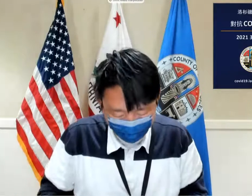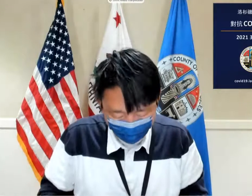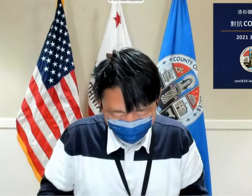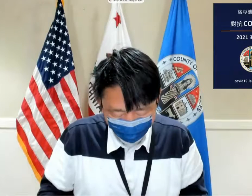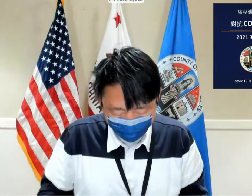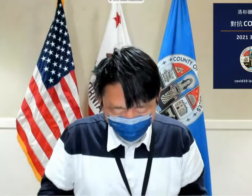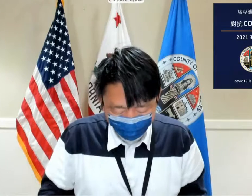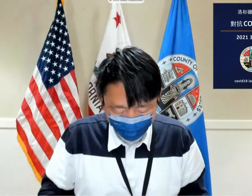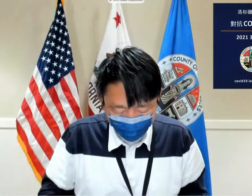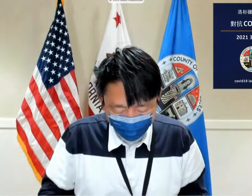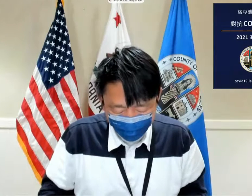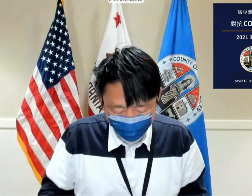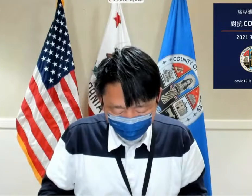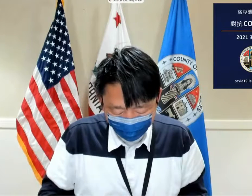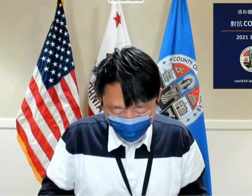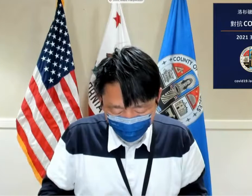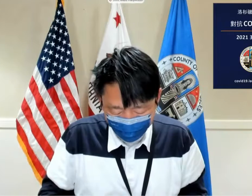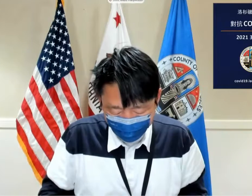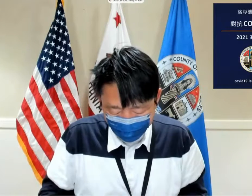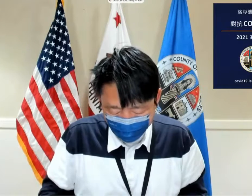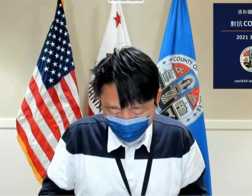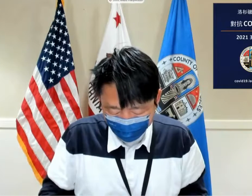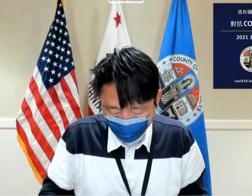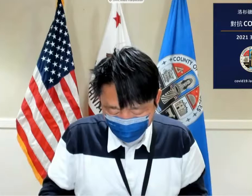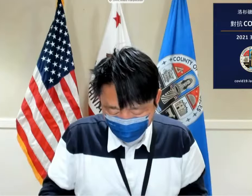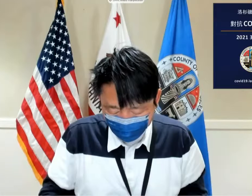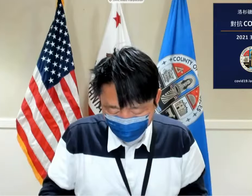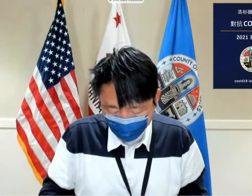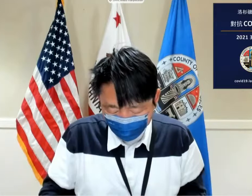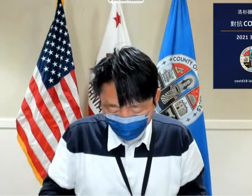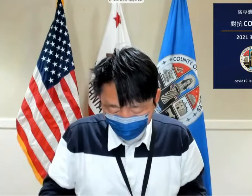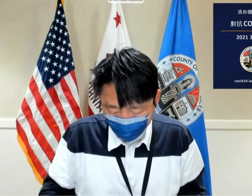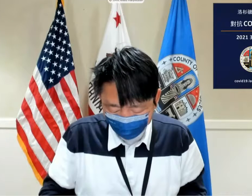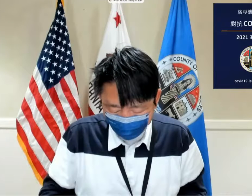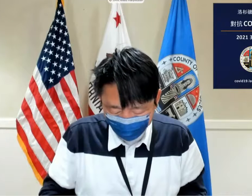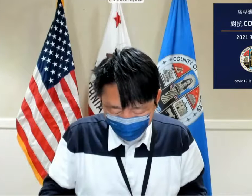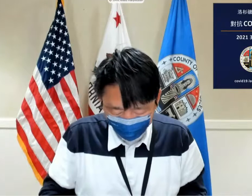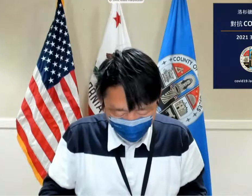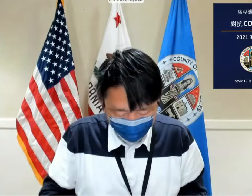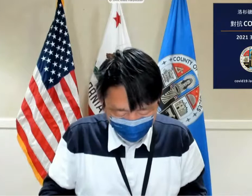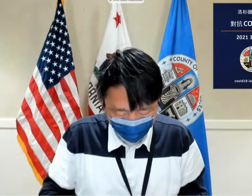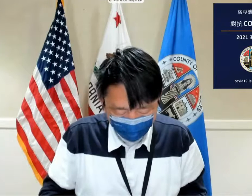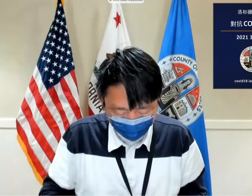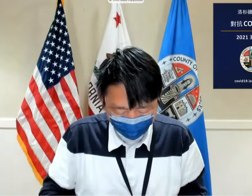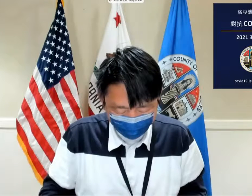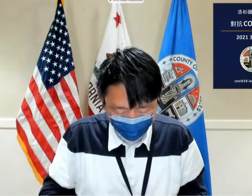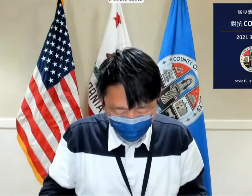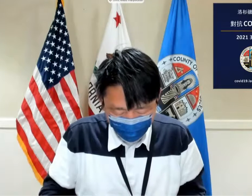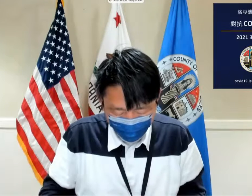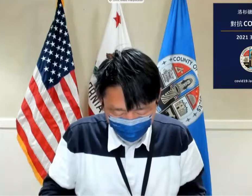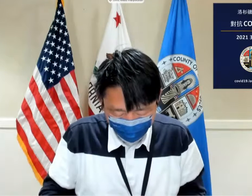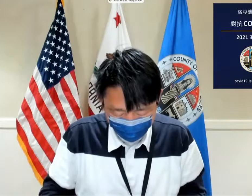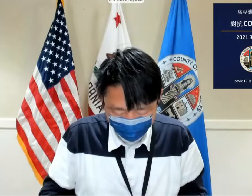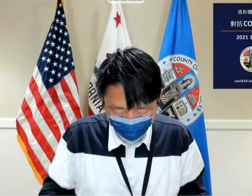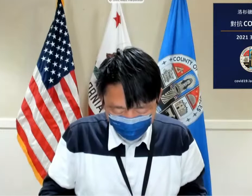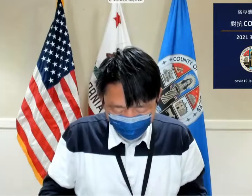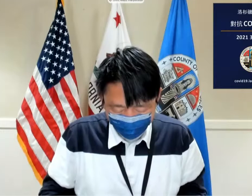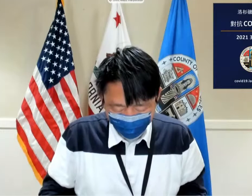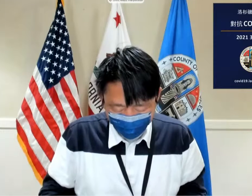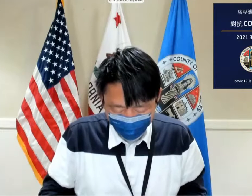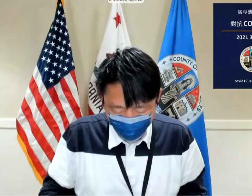尺。每个学校必须制定相关的重要规定，如佩戴口罩、分时上